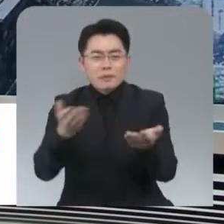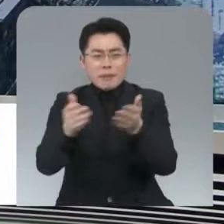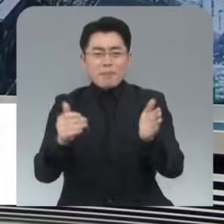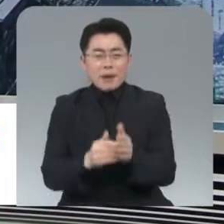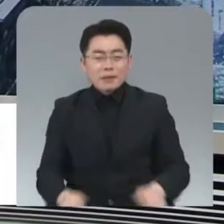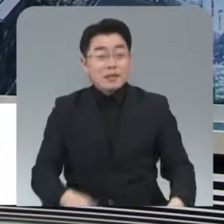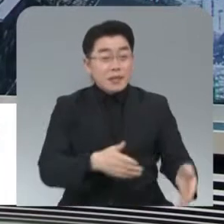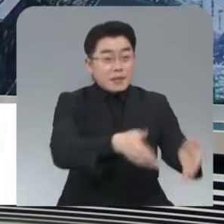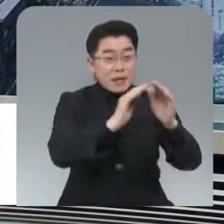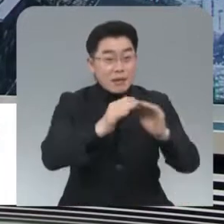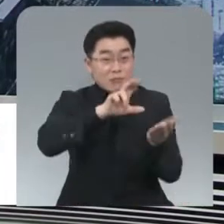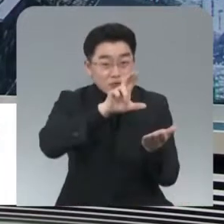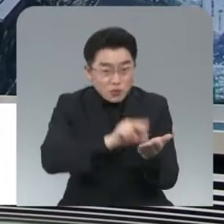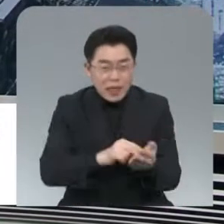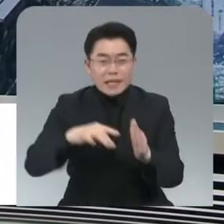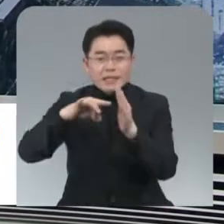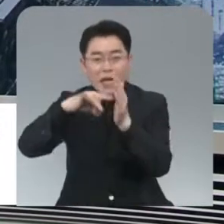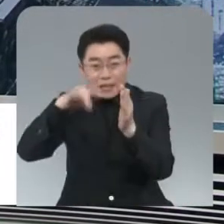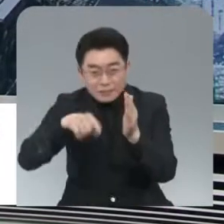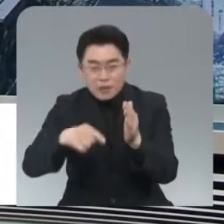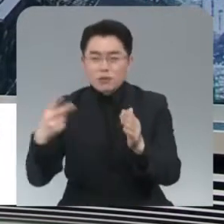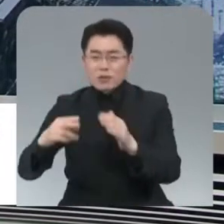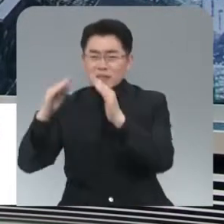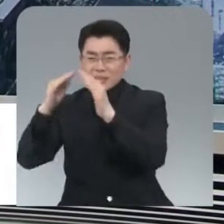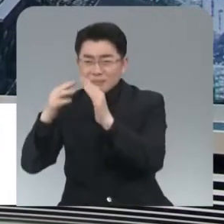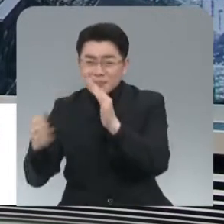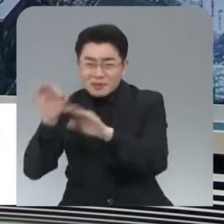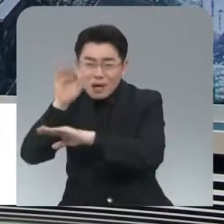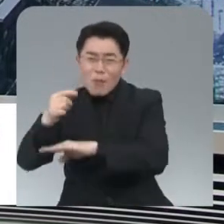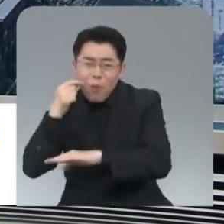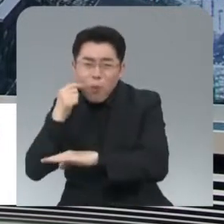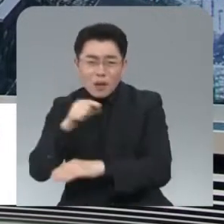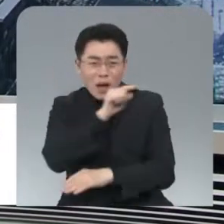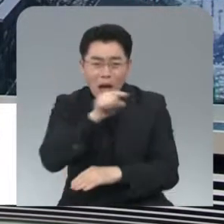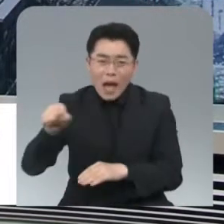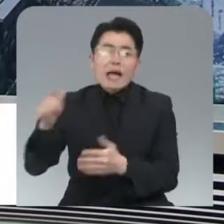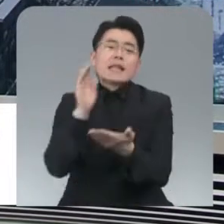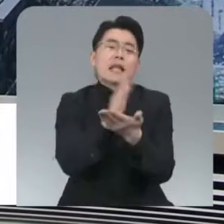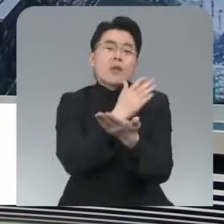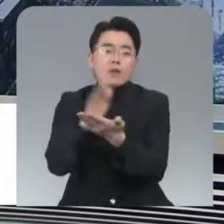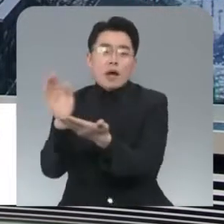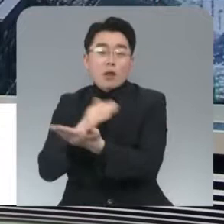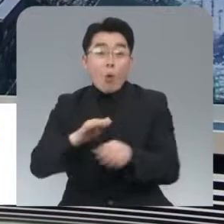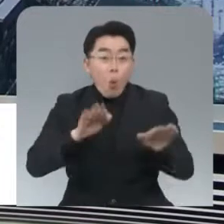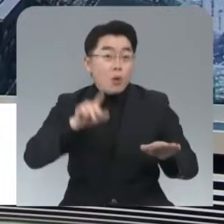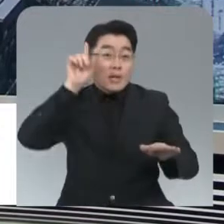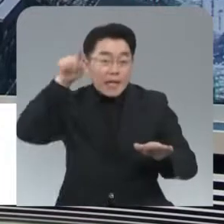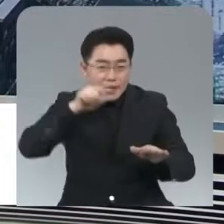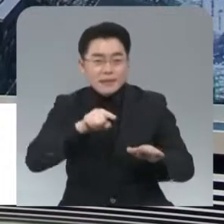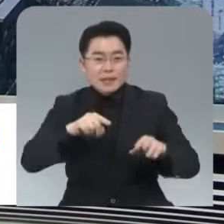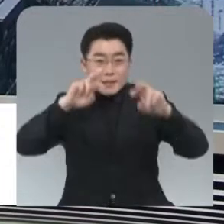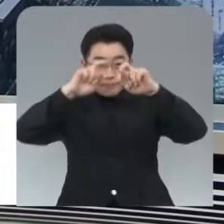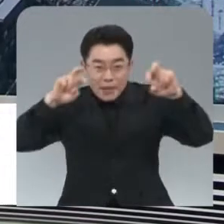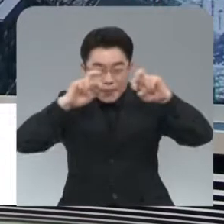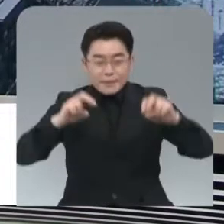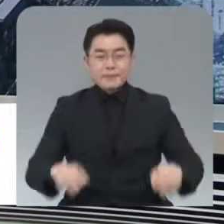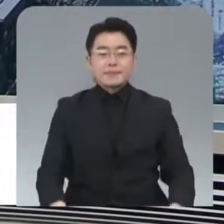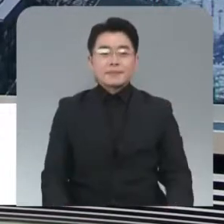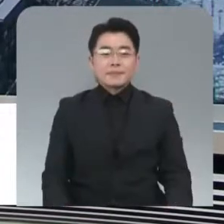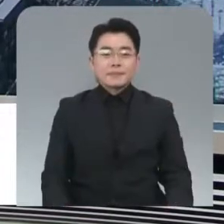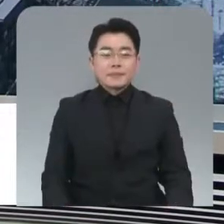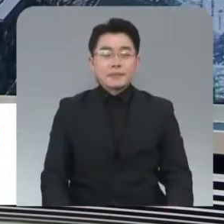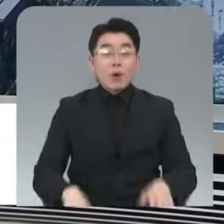공급 문제와 세제, 주거 빈곤층 대책 이렇게 분야를 나눠서 오늘과 내일 후보들 부동산 공약을 검증해 보려